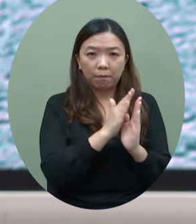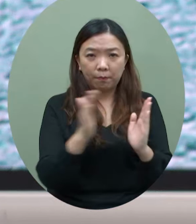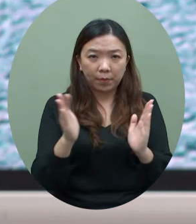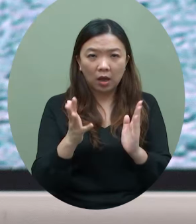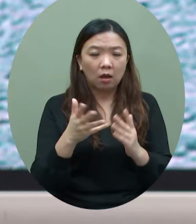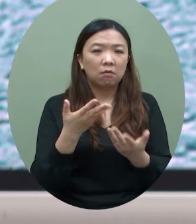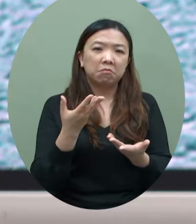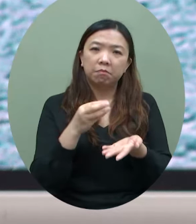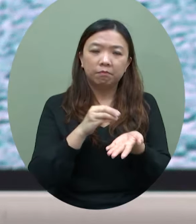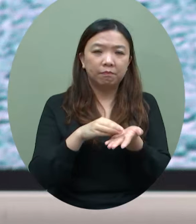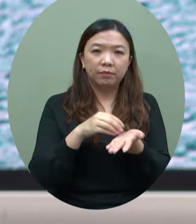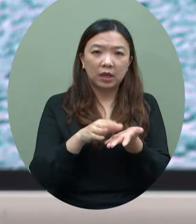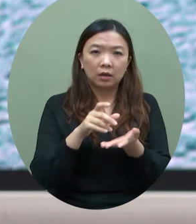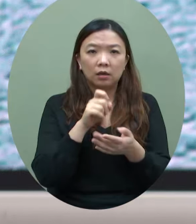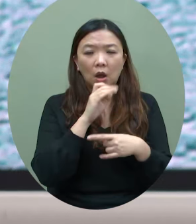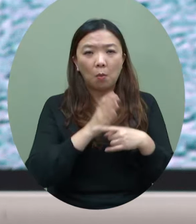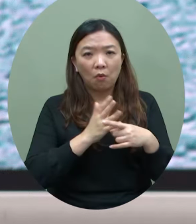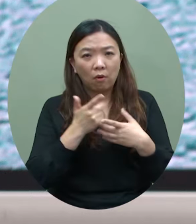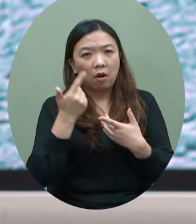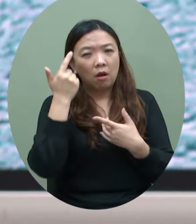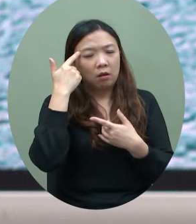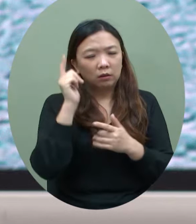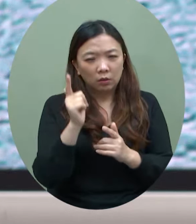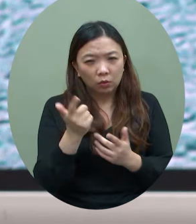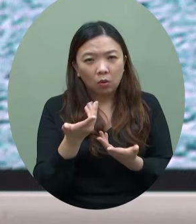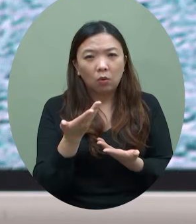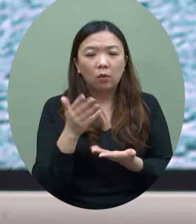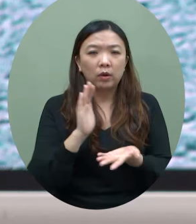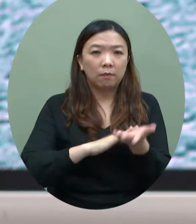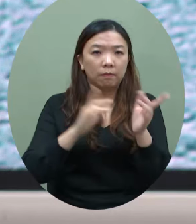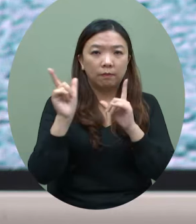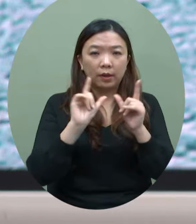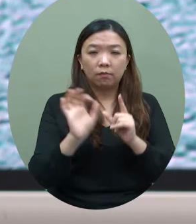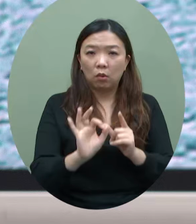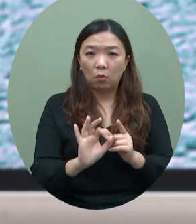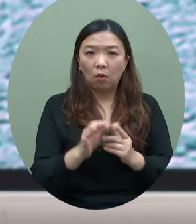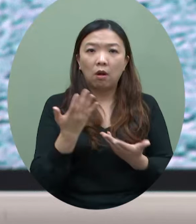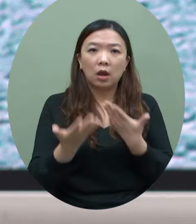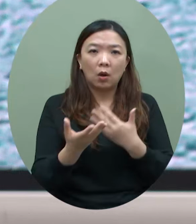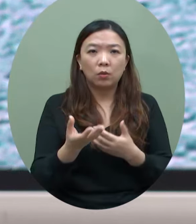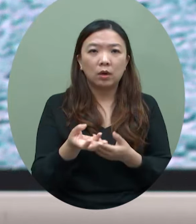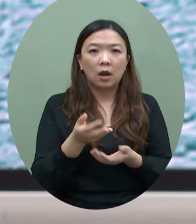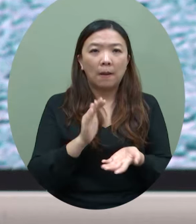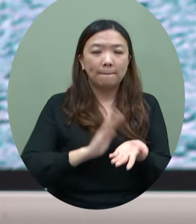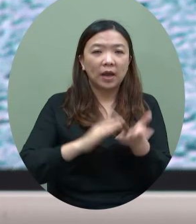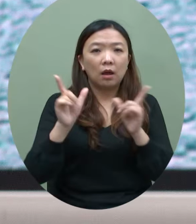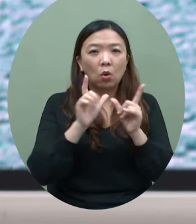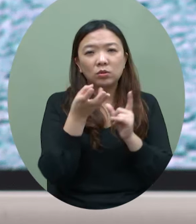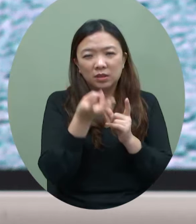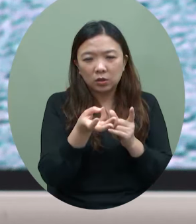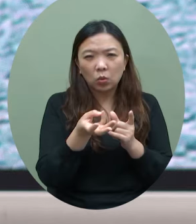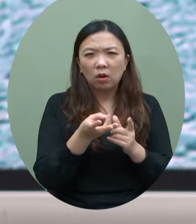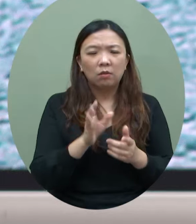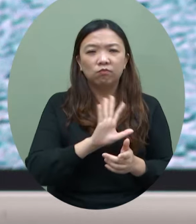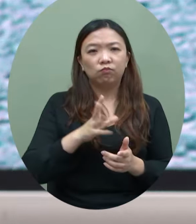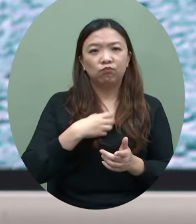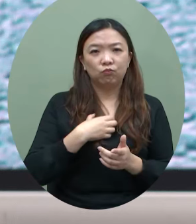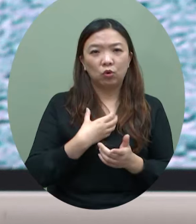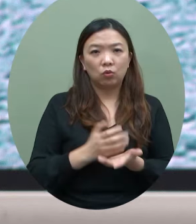定嘅，即係有啲人可能有啲頭痛啊，或者係甚至冇病徵啊，或者係少少病徵佢可能唔覺啦。咁所以當